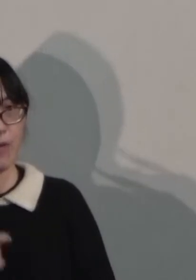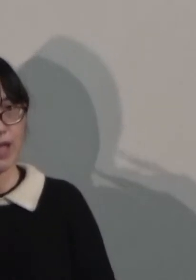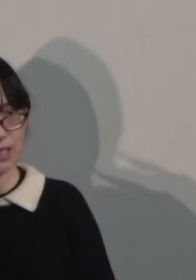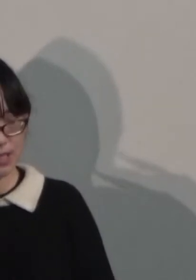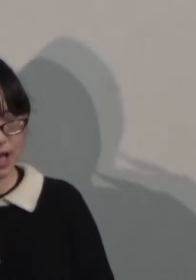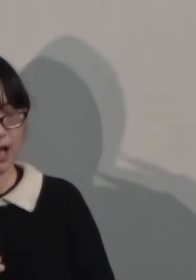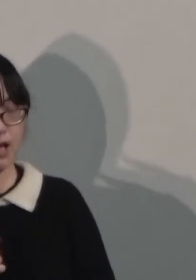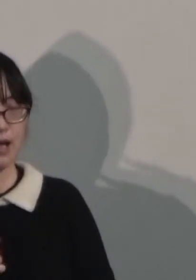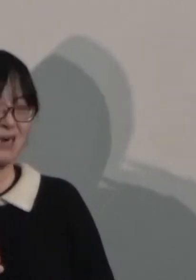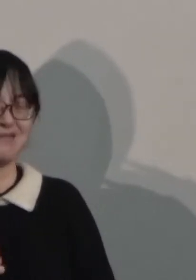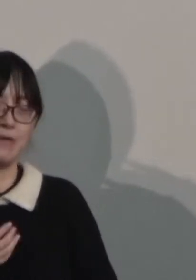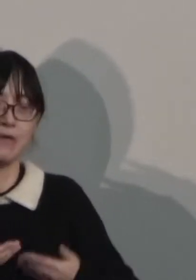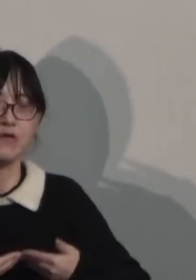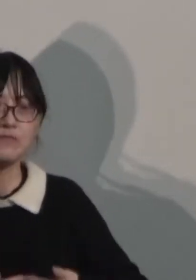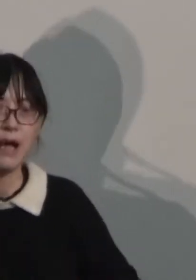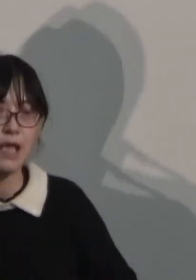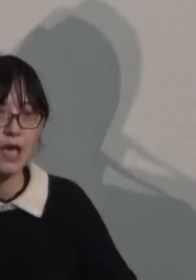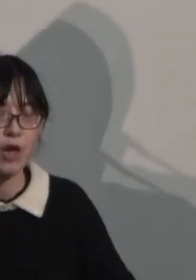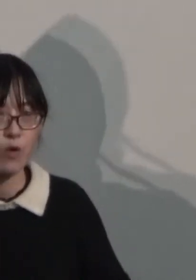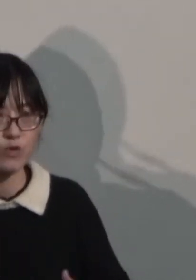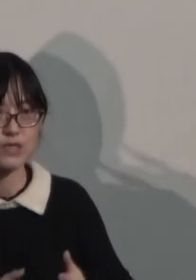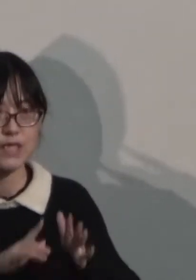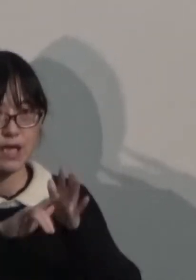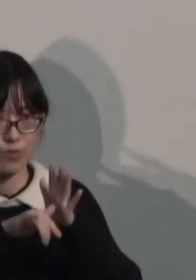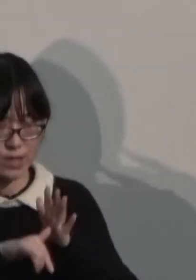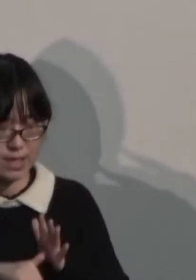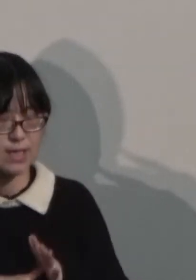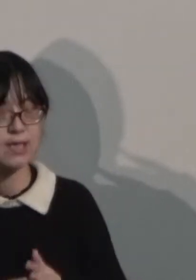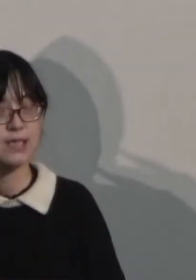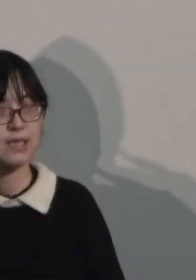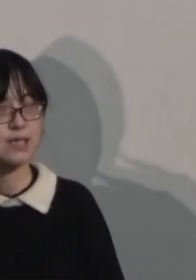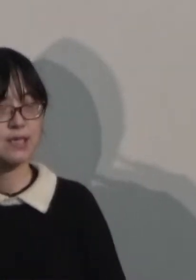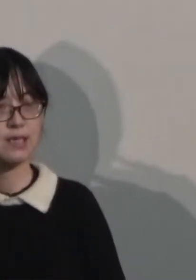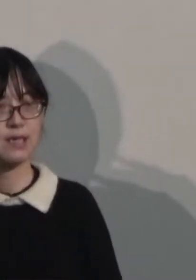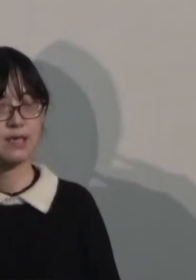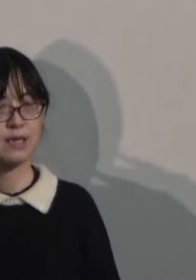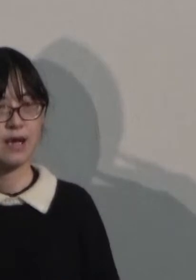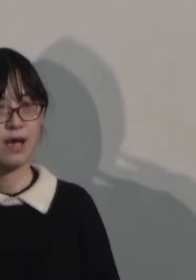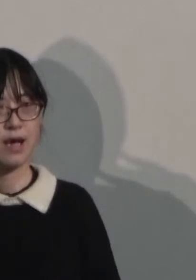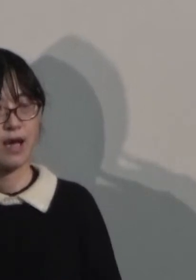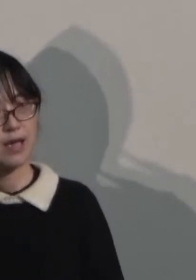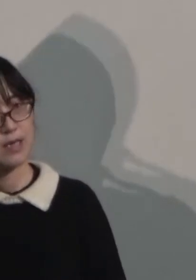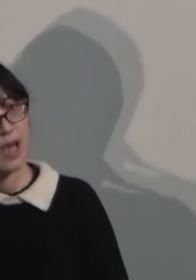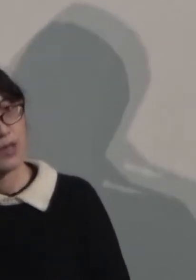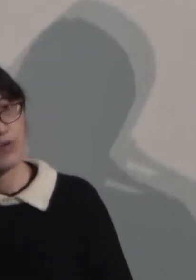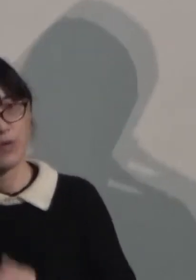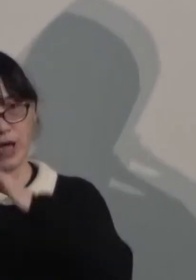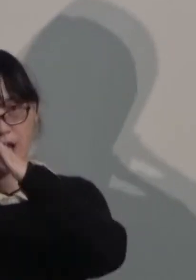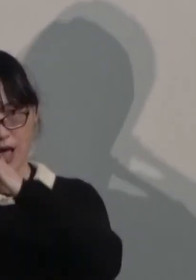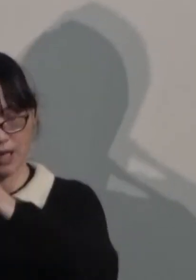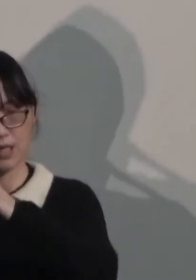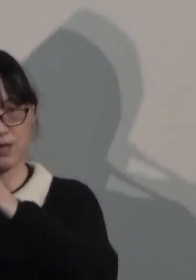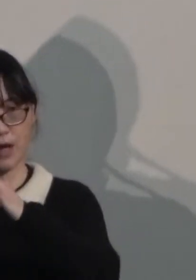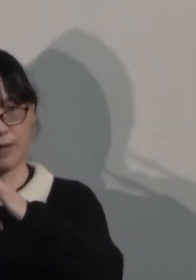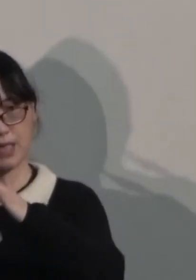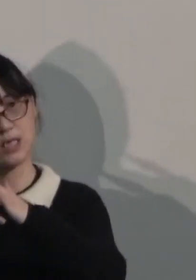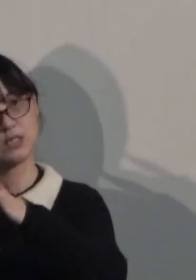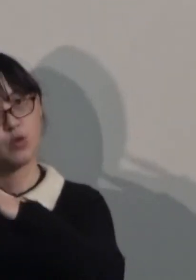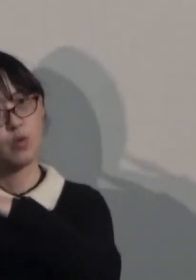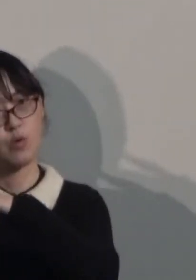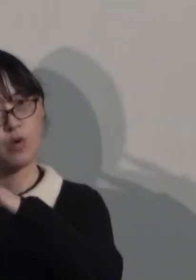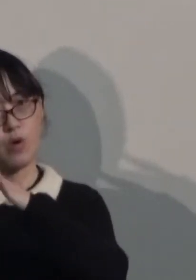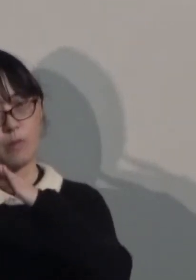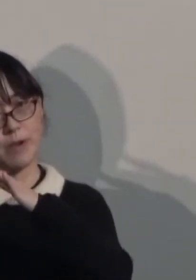私が生まれようとした時、宿屋には場所がなかったのです。